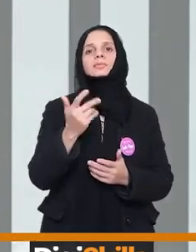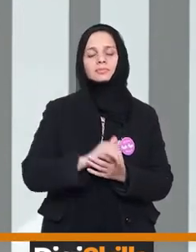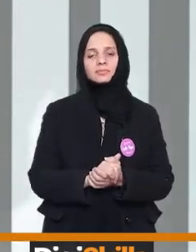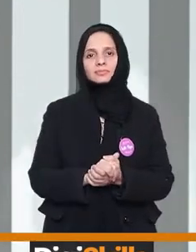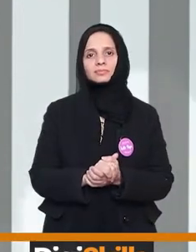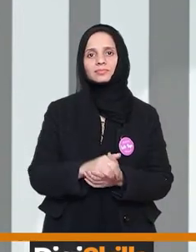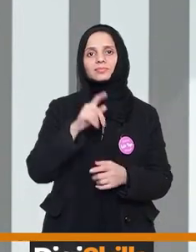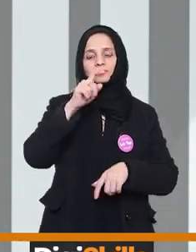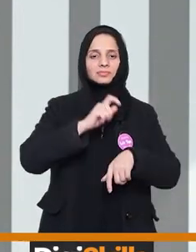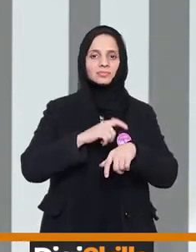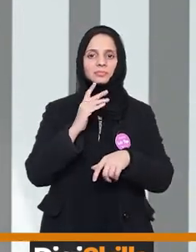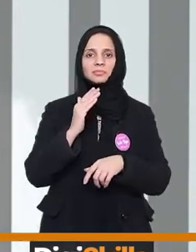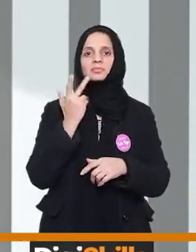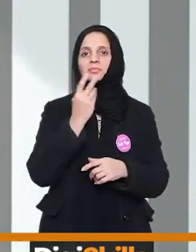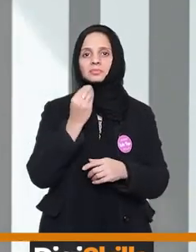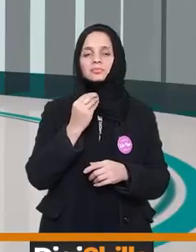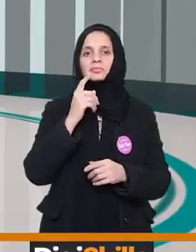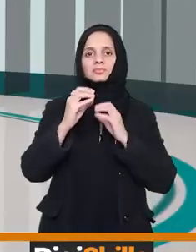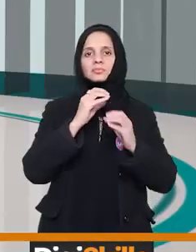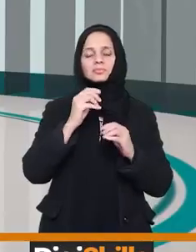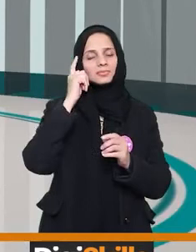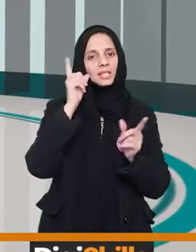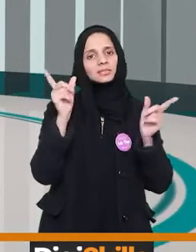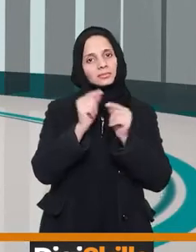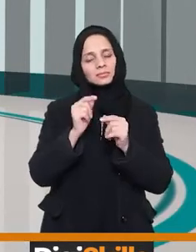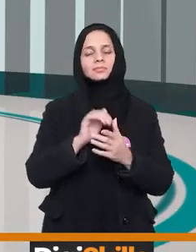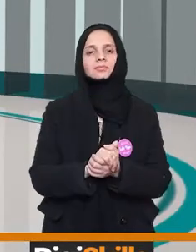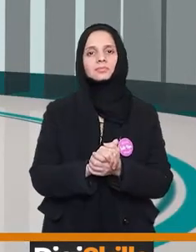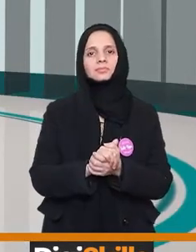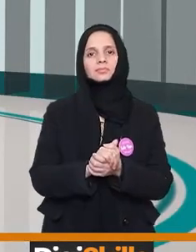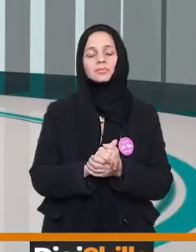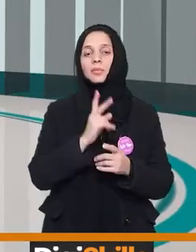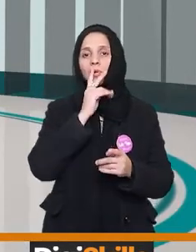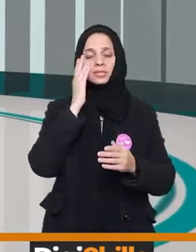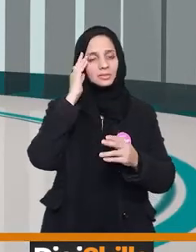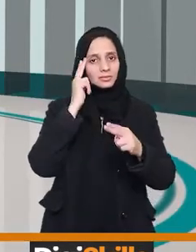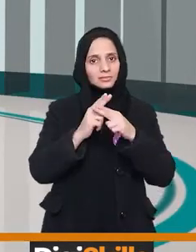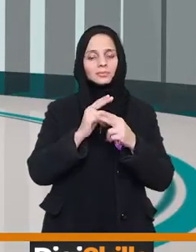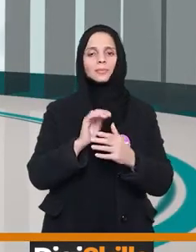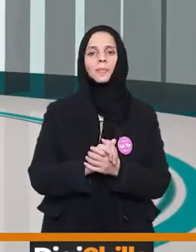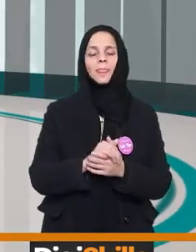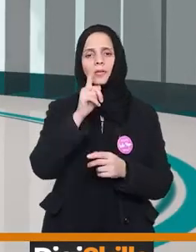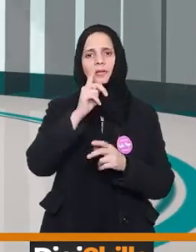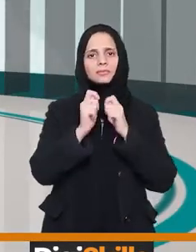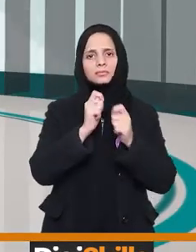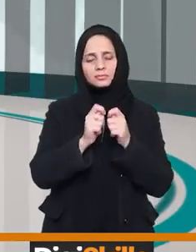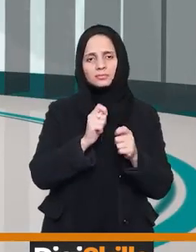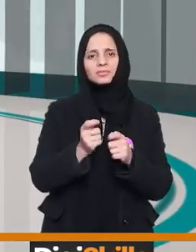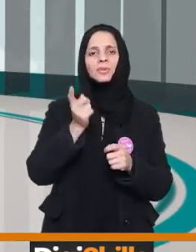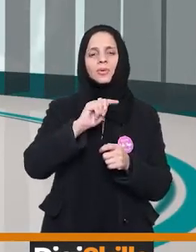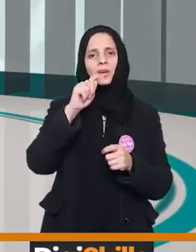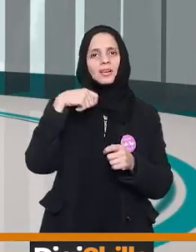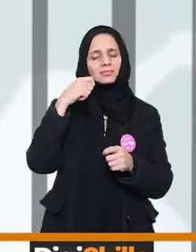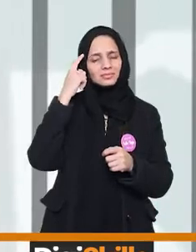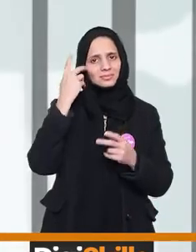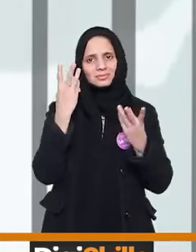آڑے آ گئی, تو امپلائر 1 منٹ نہیں لگائے گا. کمیونیکیشن کنسائز ہونی چاہیے, کمیونیکیشن ٹو دا پوائنٹ ہونی چاہیے. آپ بات کر رہے ہیں امپلائر